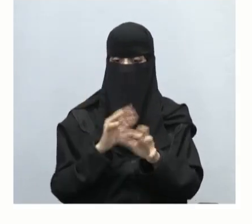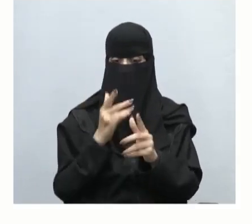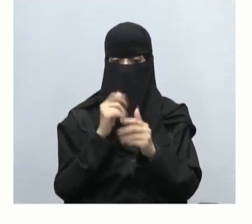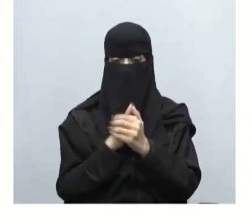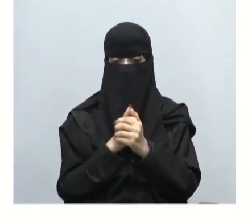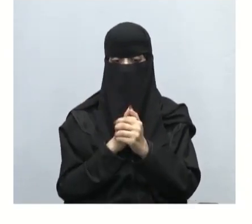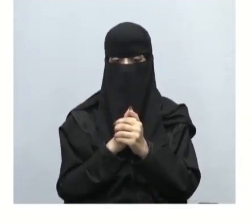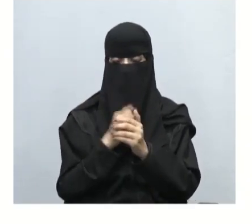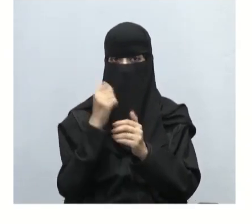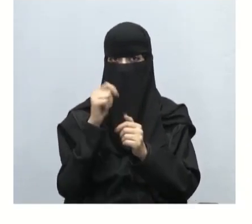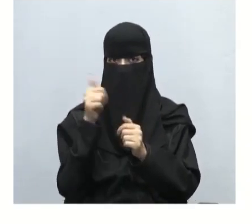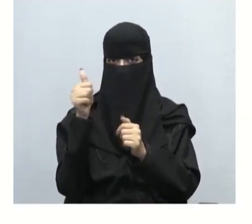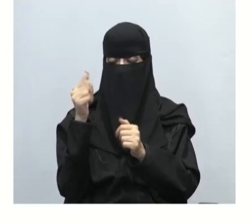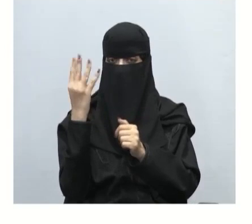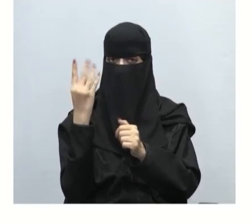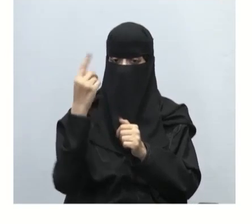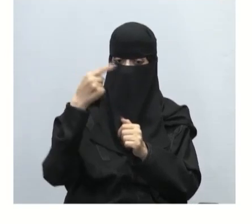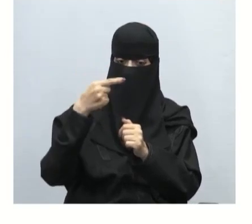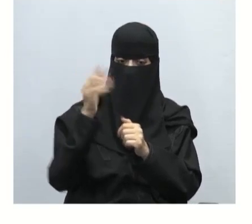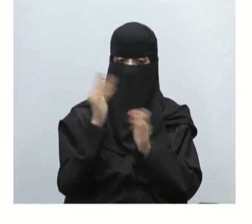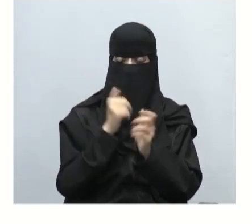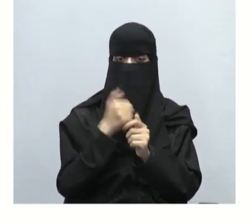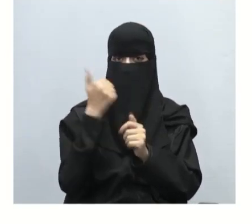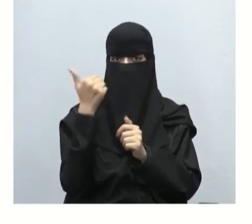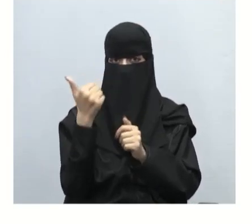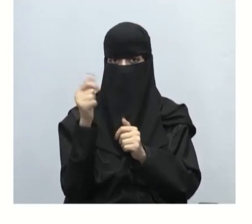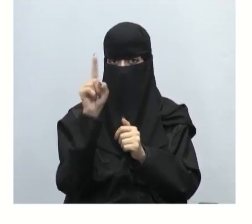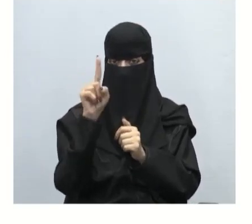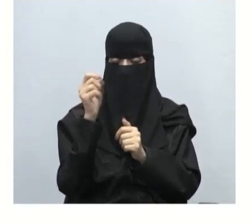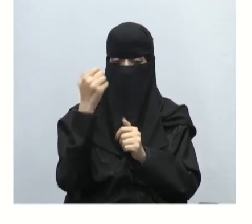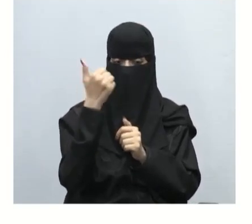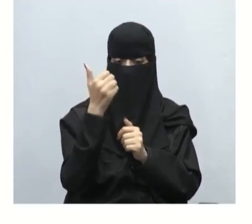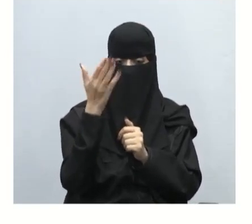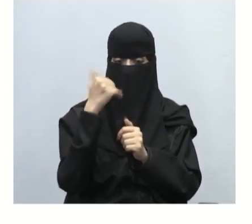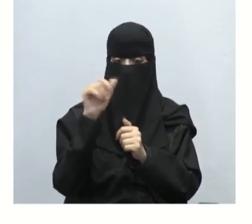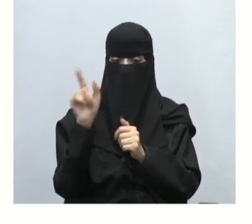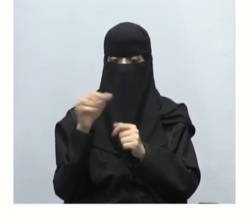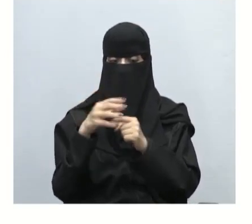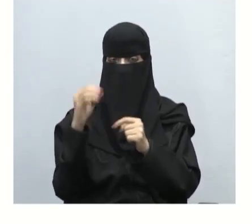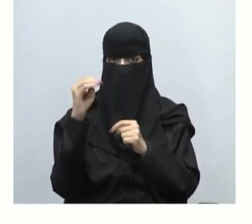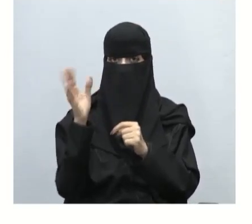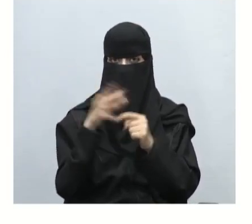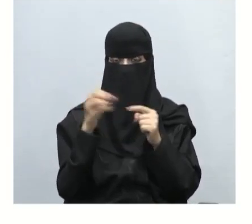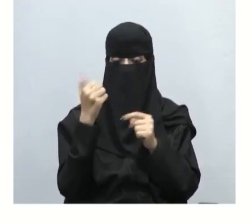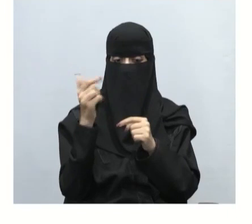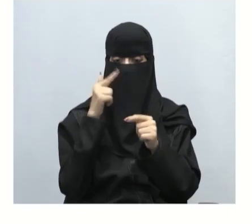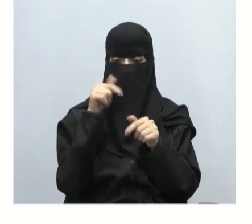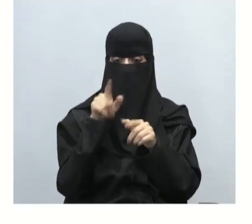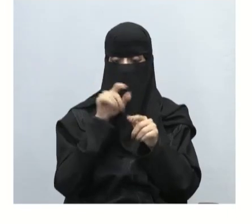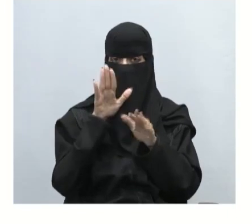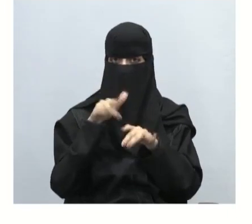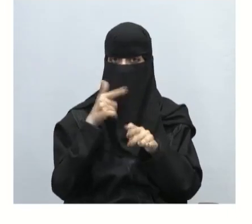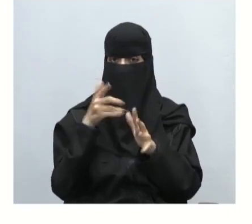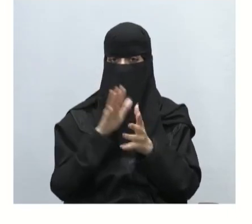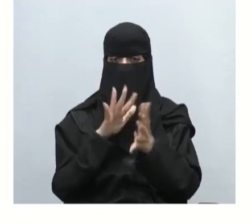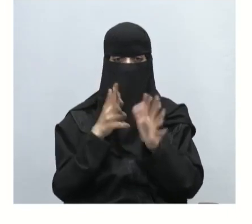هي البديل ا 14 ام البديل بء 6 ام ج سالب س ام د سالب 14 في السؤال في احدى